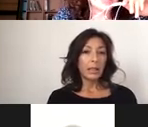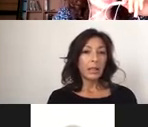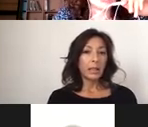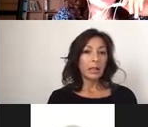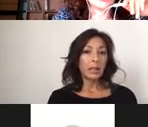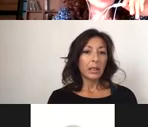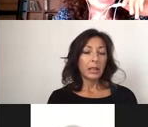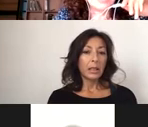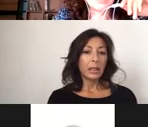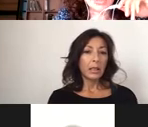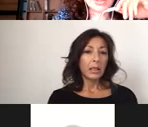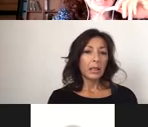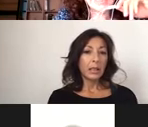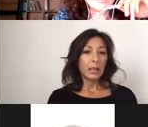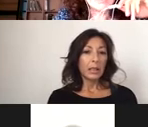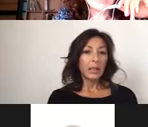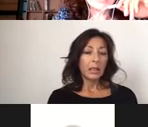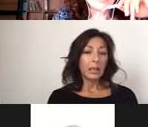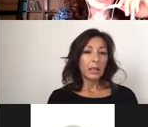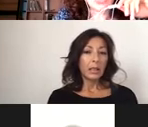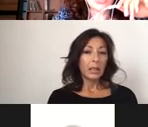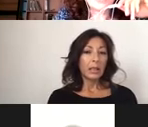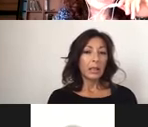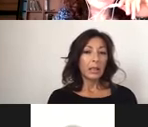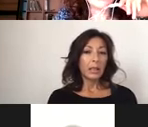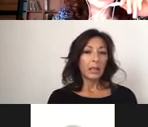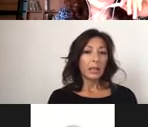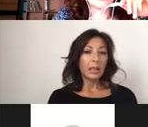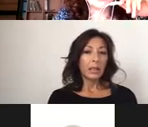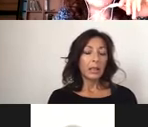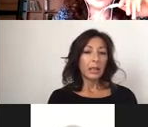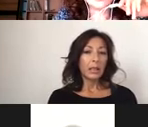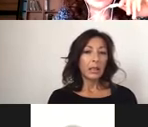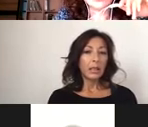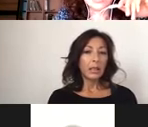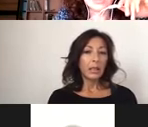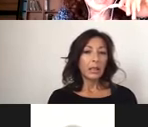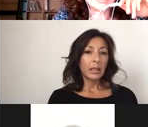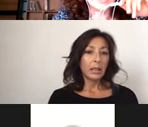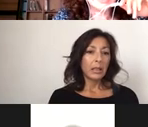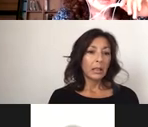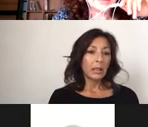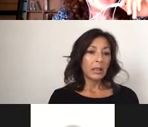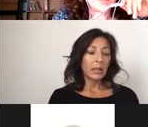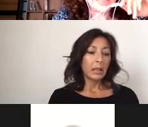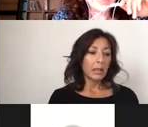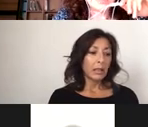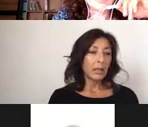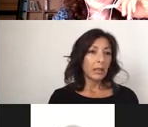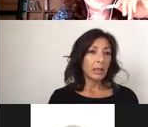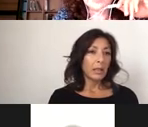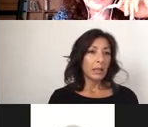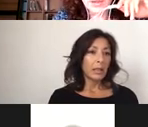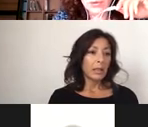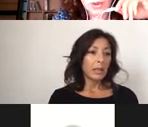pandemica ma soprattutto dell'incapacità eh dell'Europa di fornire una risposta coordinata ehm e